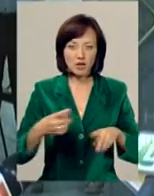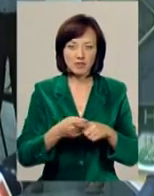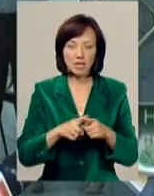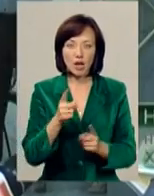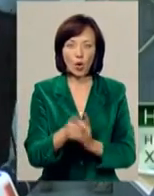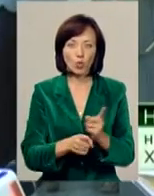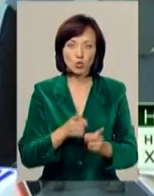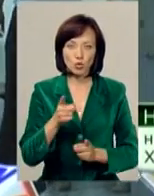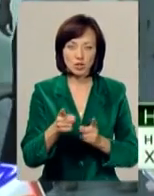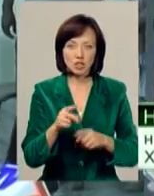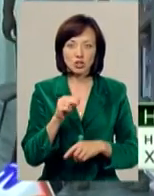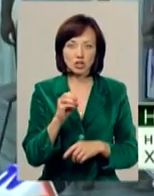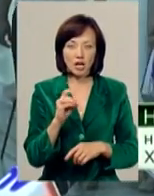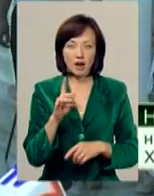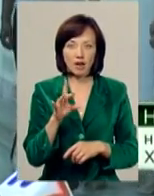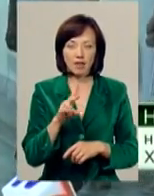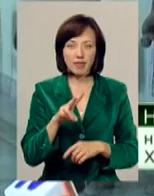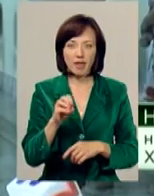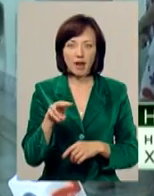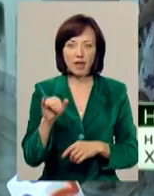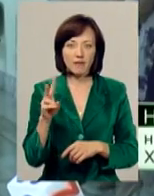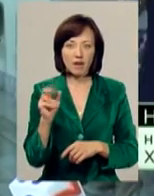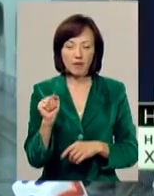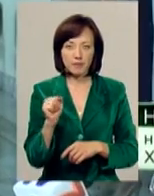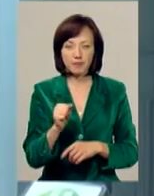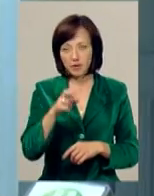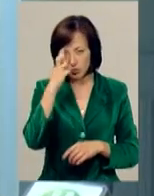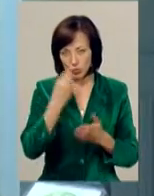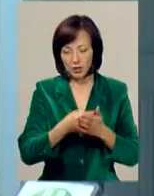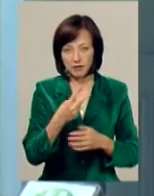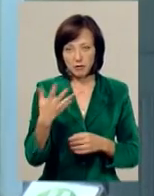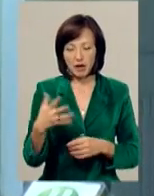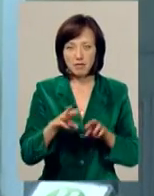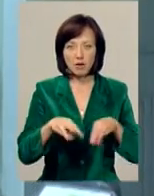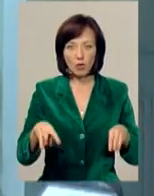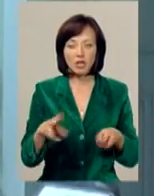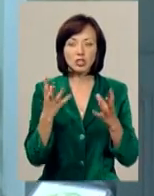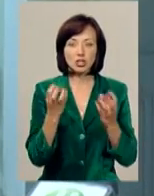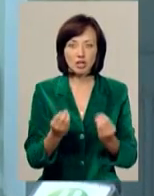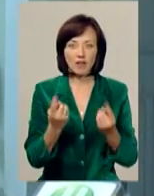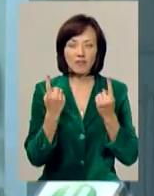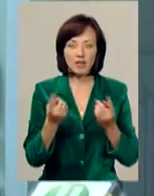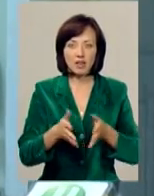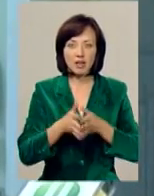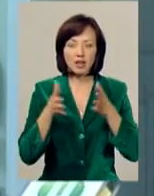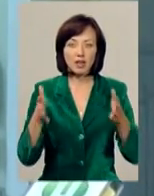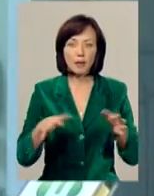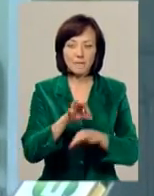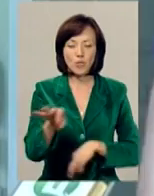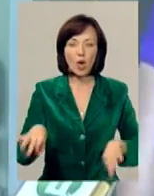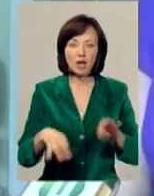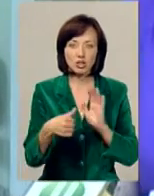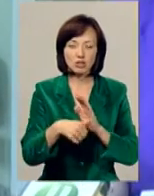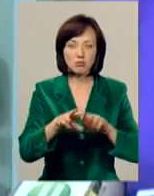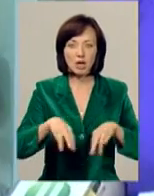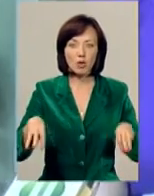реконструкція чернелівки має дати державний бюджет 25 млн крім того великий дуже на 6 мльн